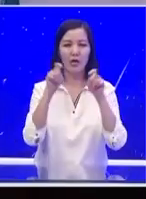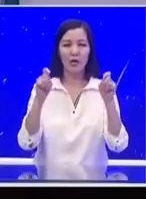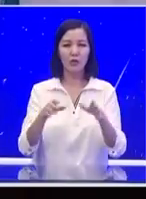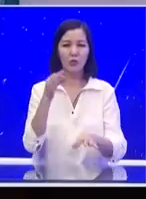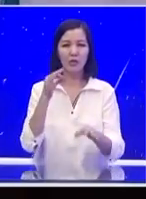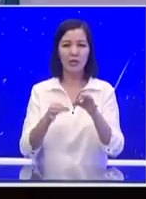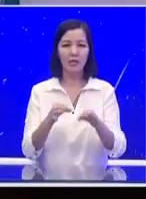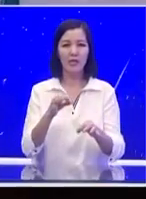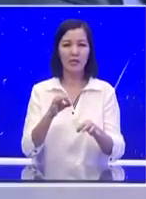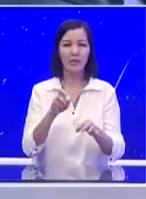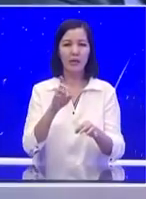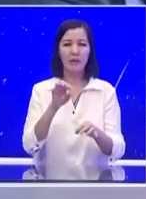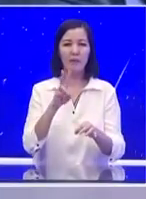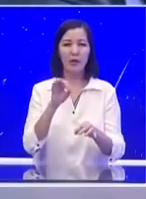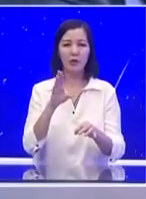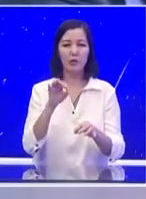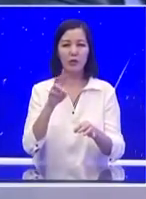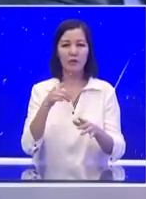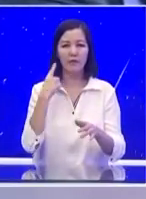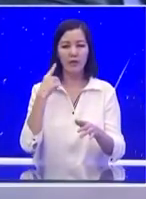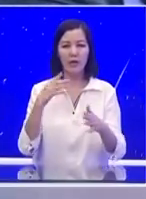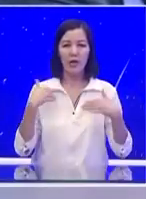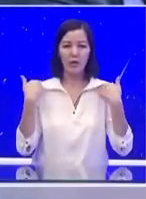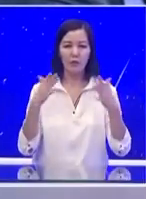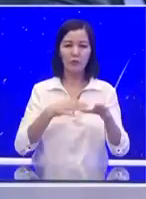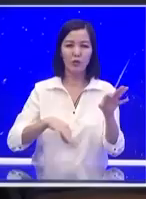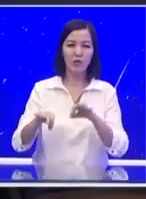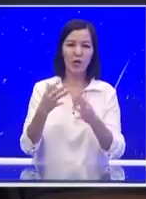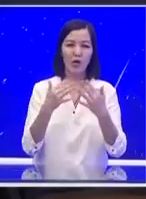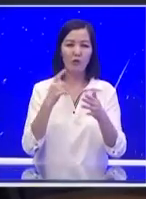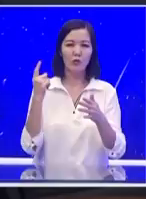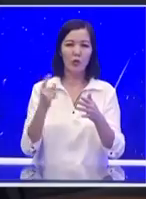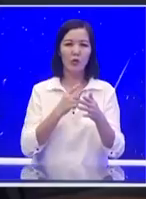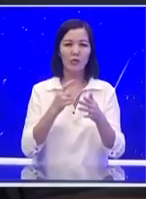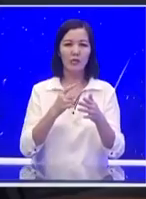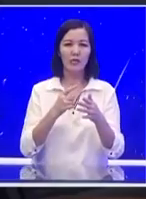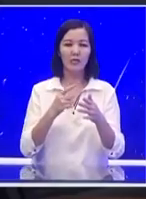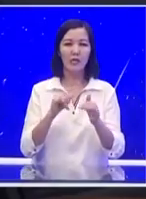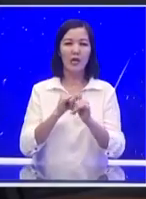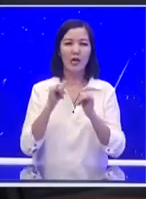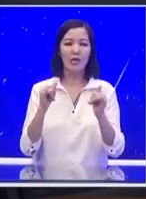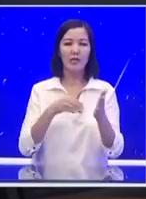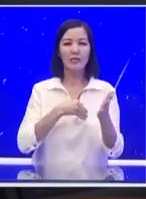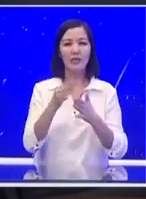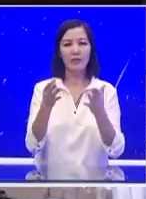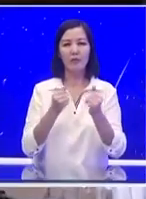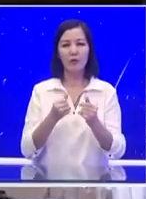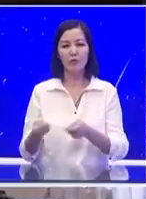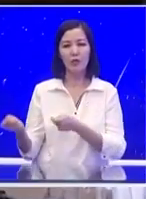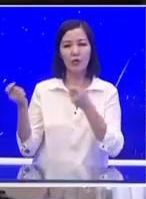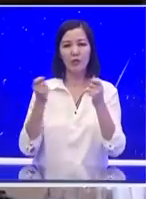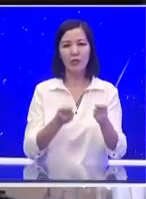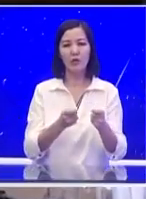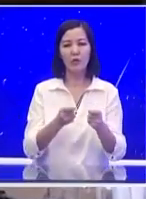интеграция министрі Бақыт Сұлтановтың айтуынша ұсынылған схемалар ауыл шаруашылық өнімдерін әлеуетті сатып алушыға жеткізу